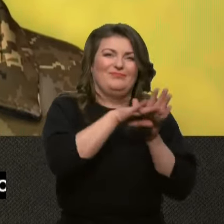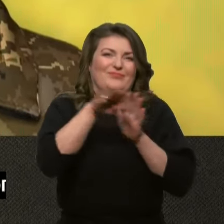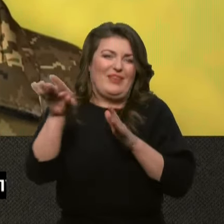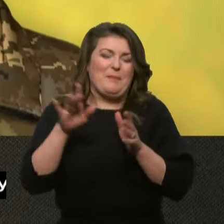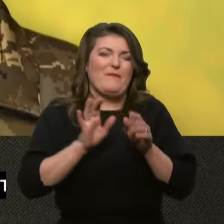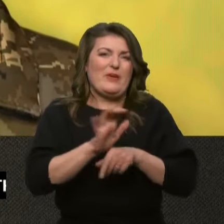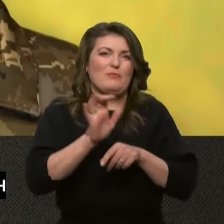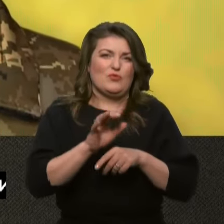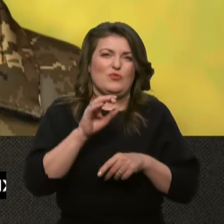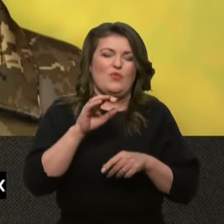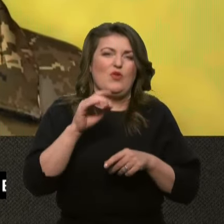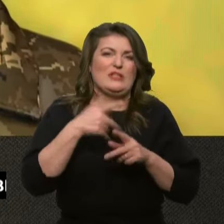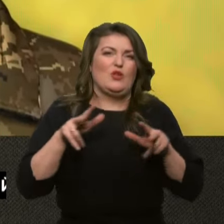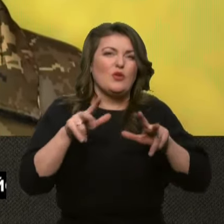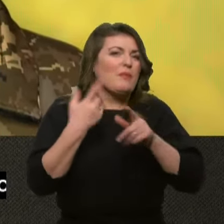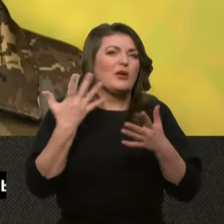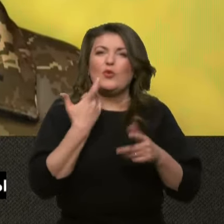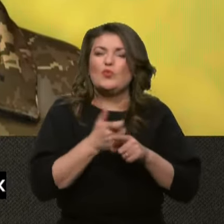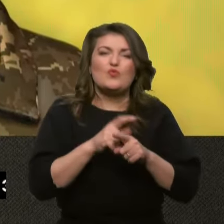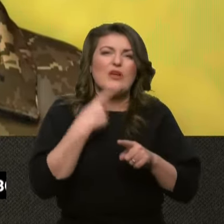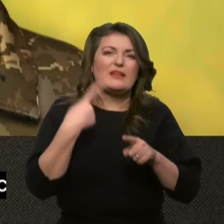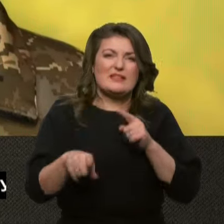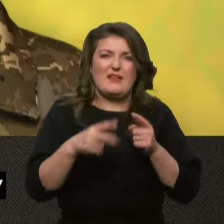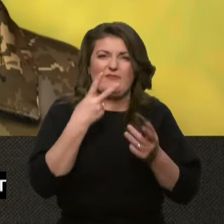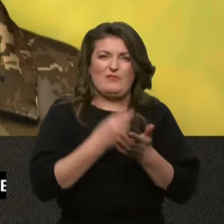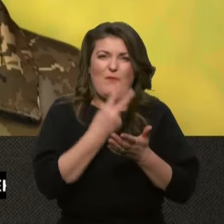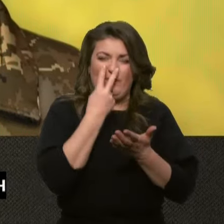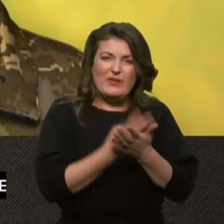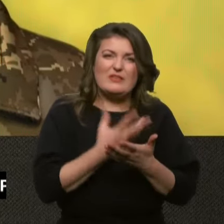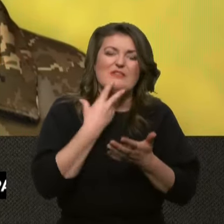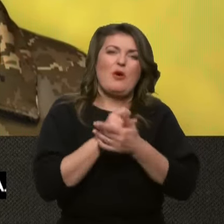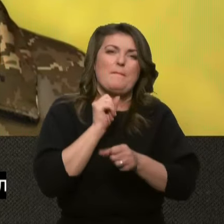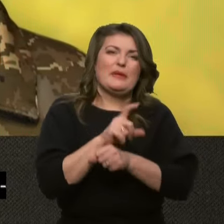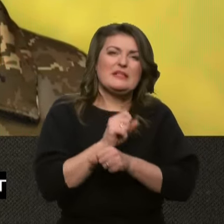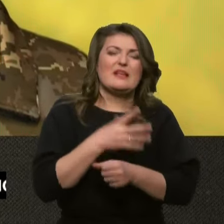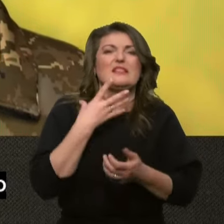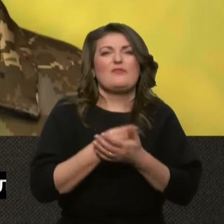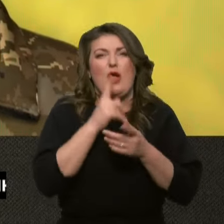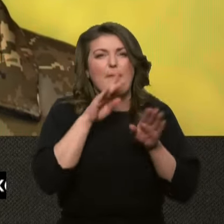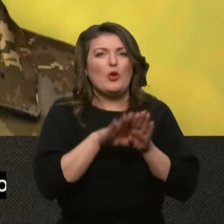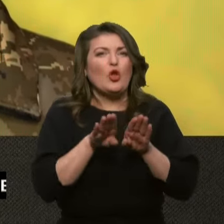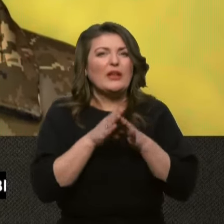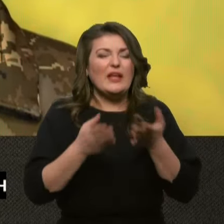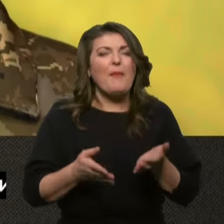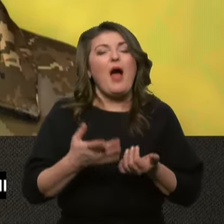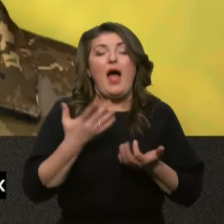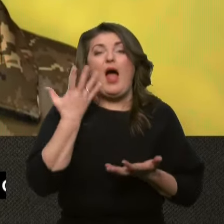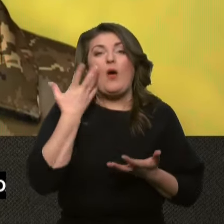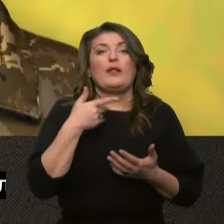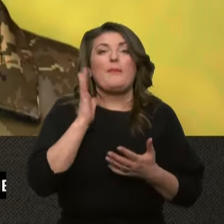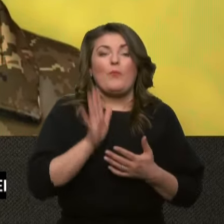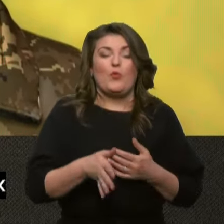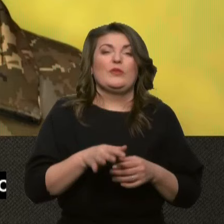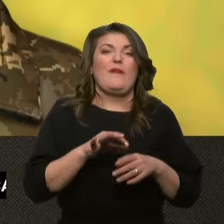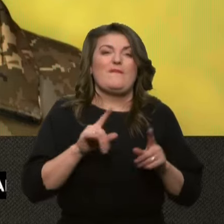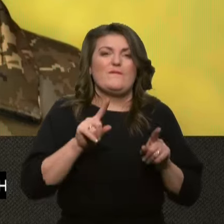півдронів, які дуже різняться в своєму вигляді, в своєму призначенні, в своїх прототипах. І от, власне, коли буде